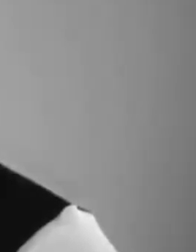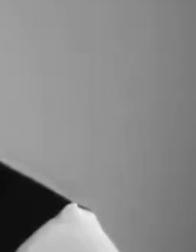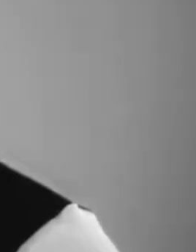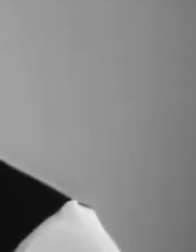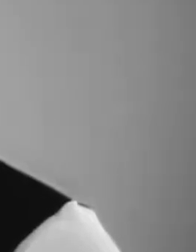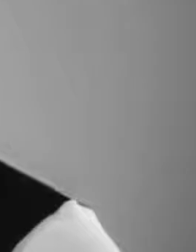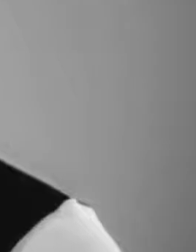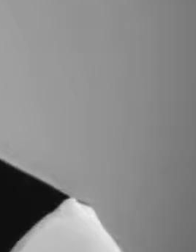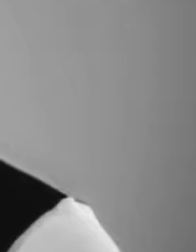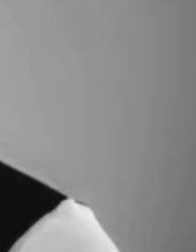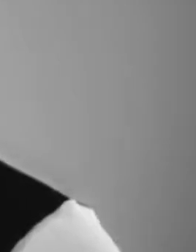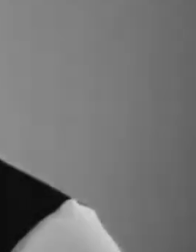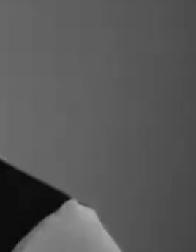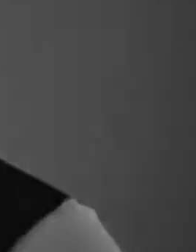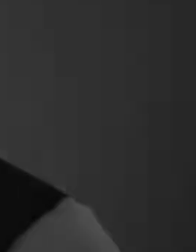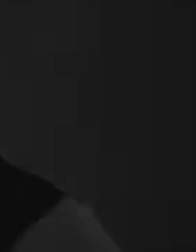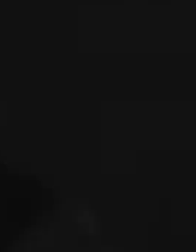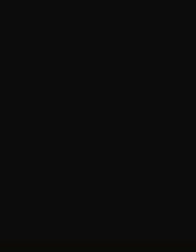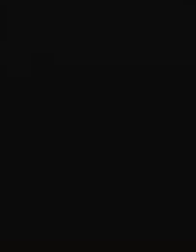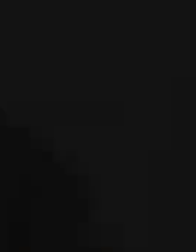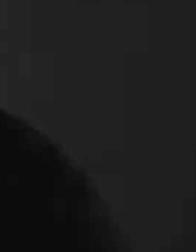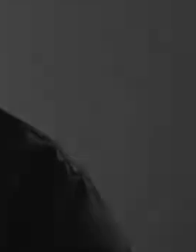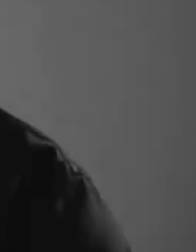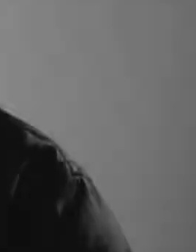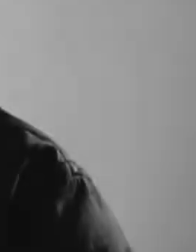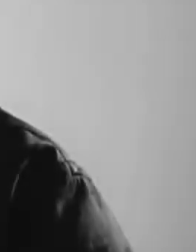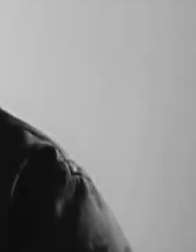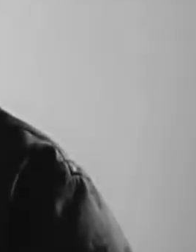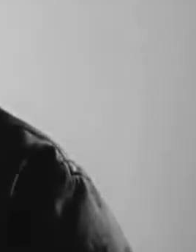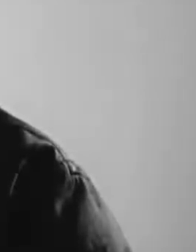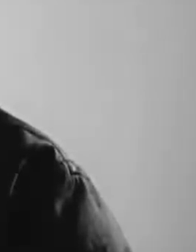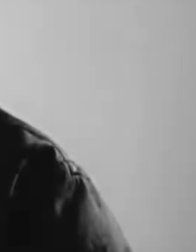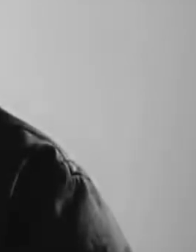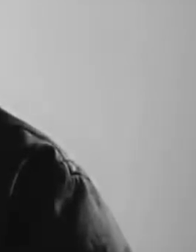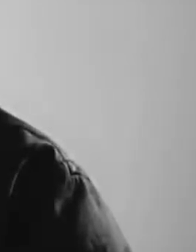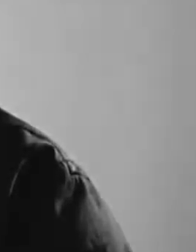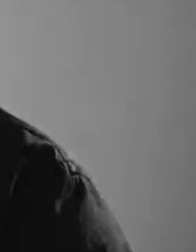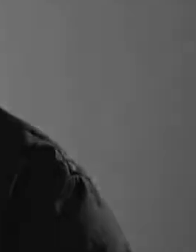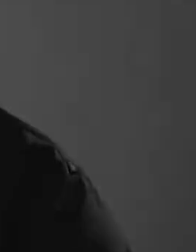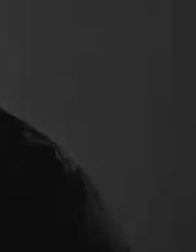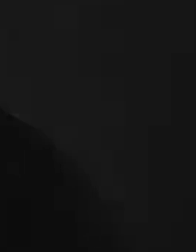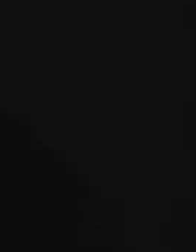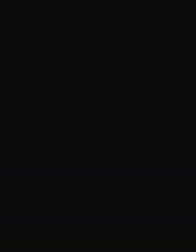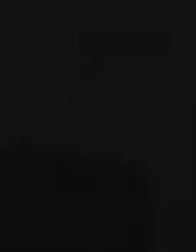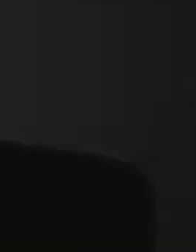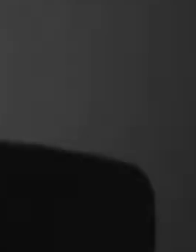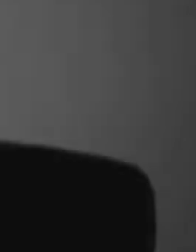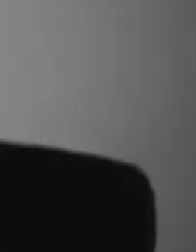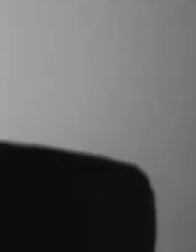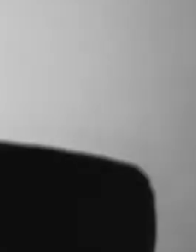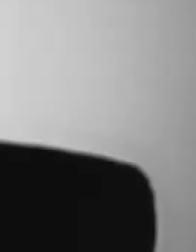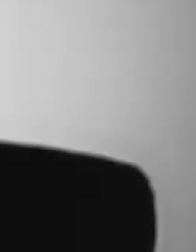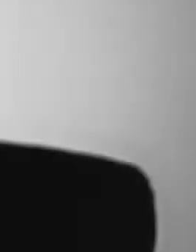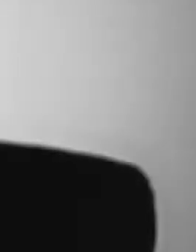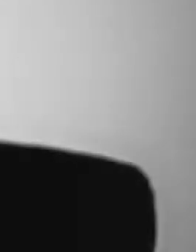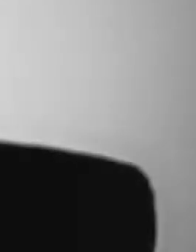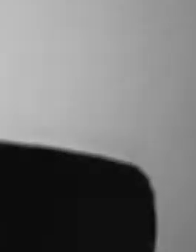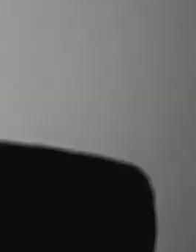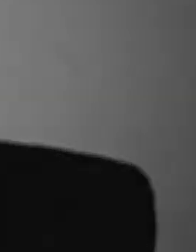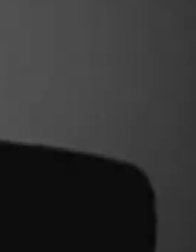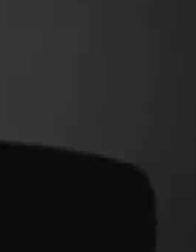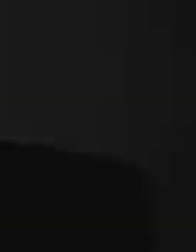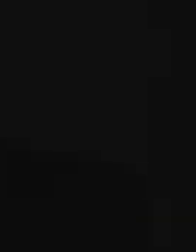า4โมงแล้วเท่านั้นครับผมก็วูบไปเลย ด้วยความที่รถมันมีความเร็วสูงเขาเลยเข้าโค้งไม่ทัน ช่วงแรกอยากฆ่าตัวต